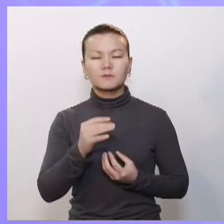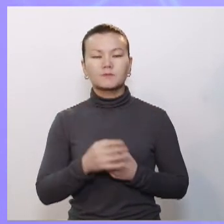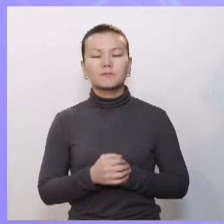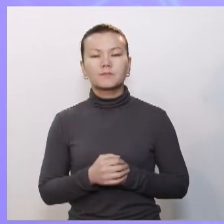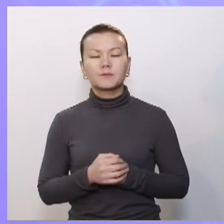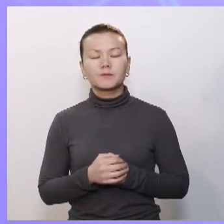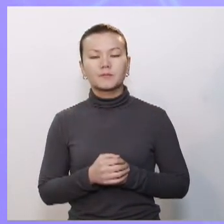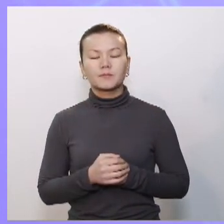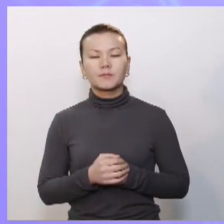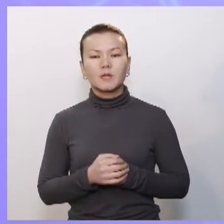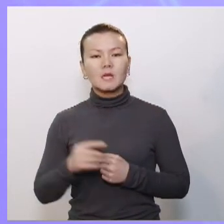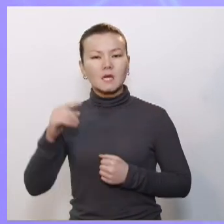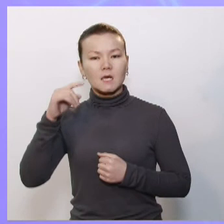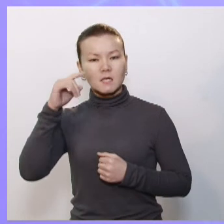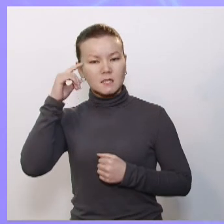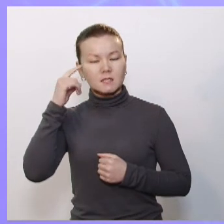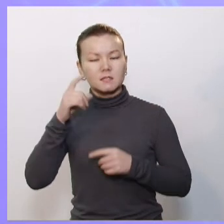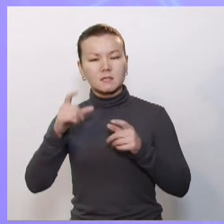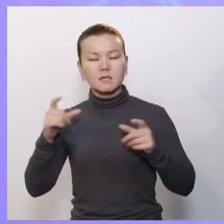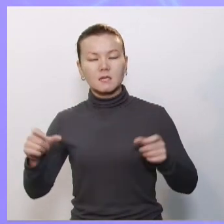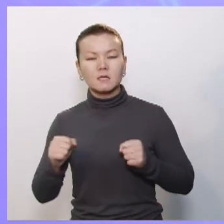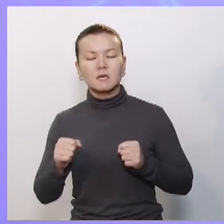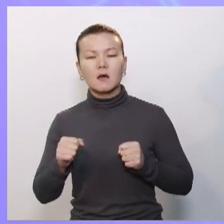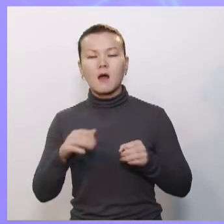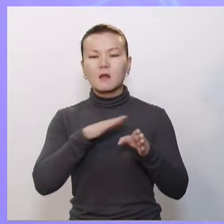Кыргыз эли Нооруздо майрамдайт.